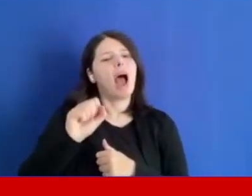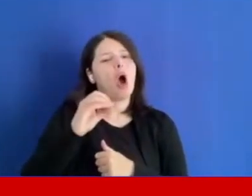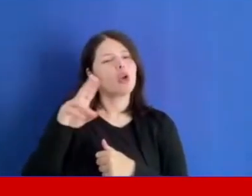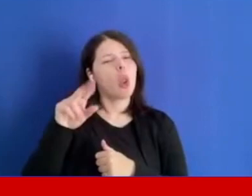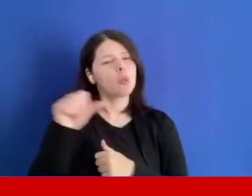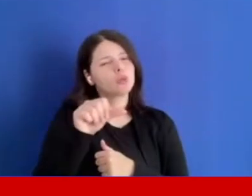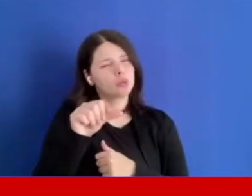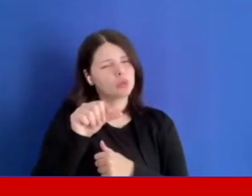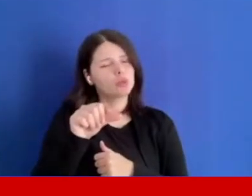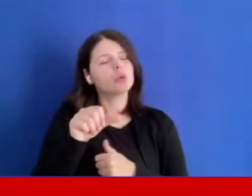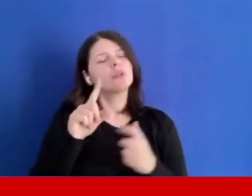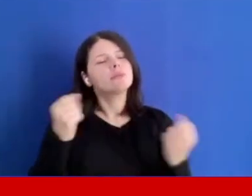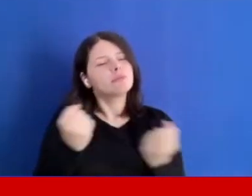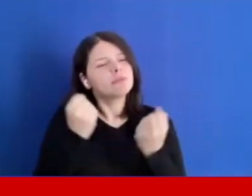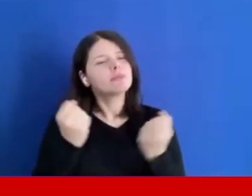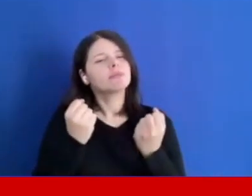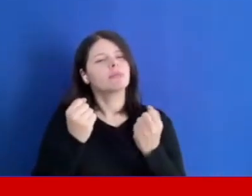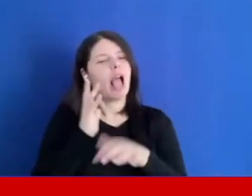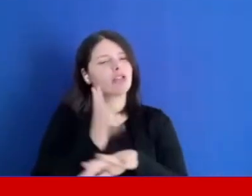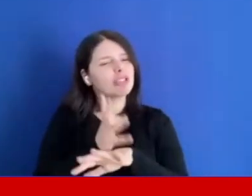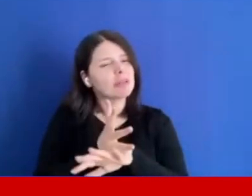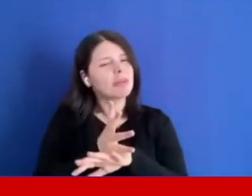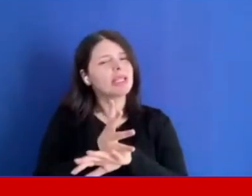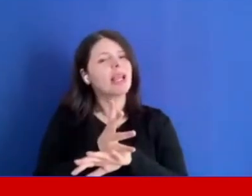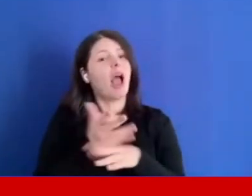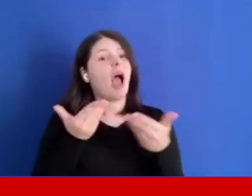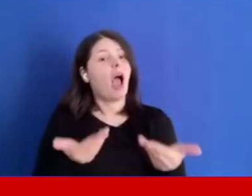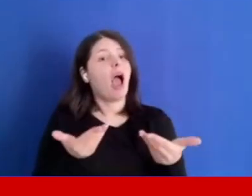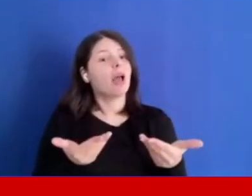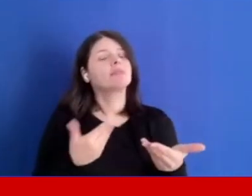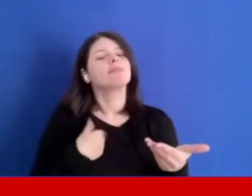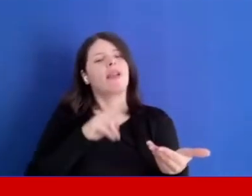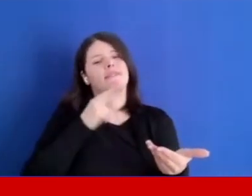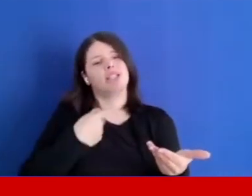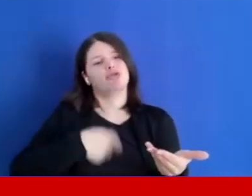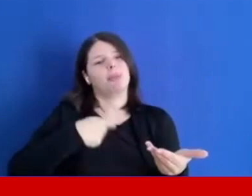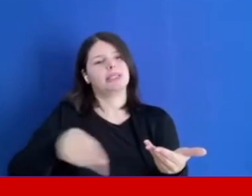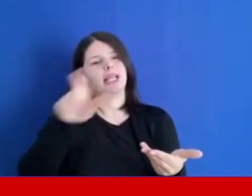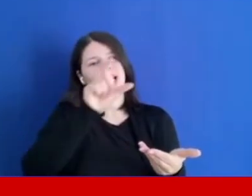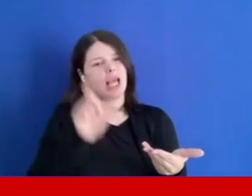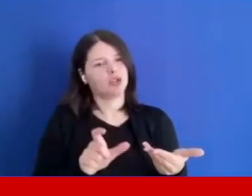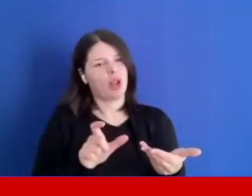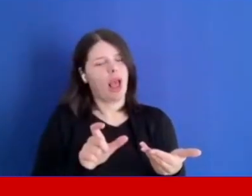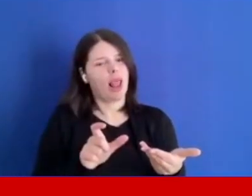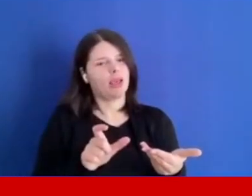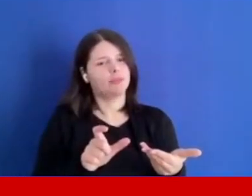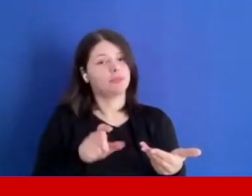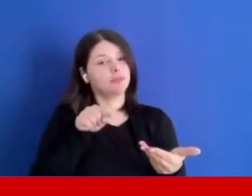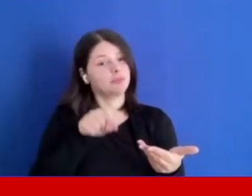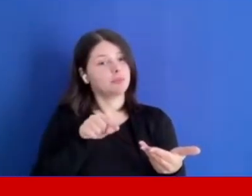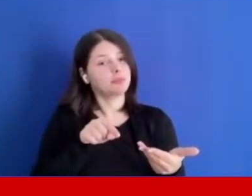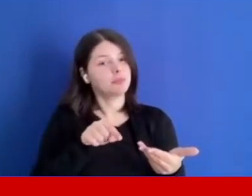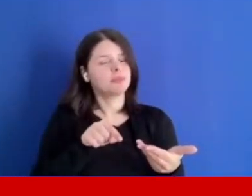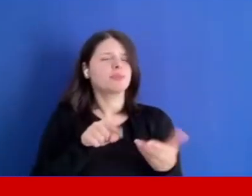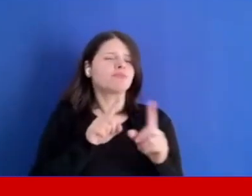di Promozione e Ricerca dell'Accessibilità, e attualmente sono vicepresidente nazionale ed è un team multidisciplinare